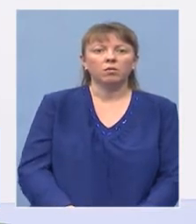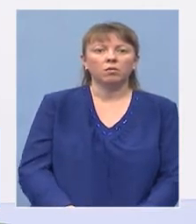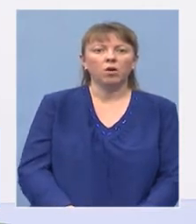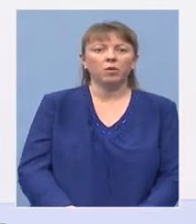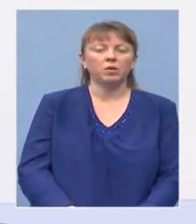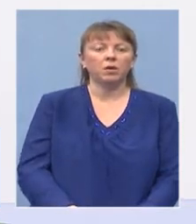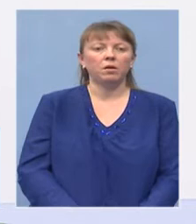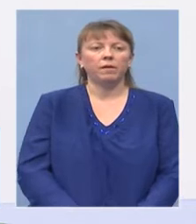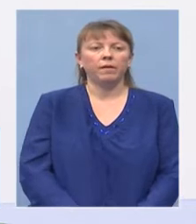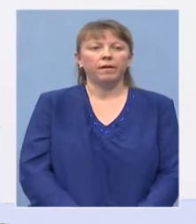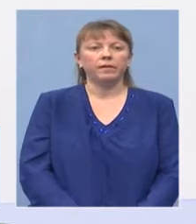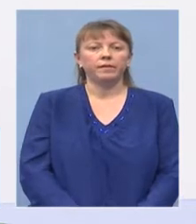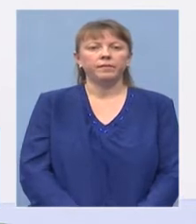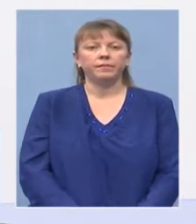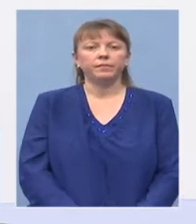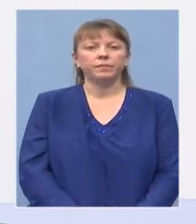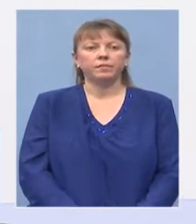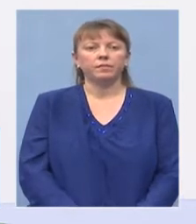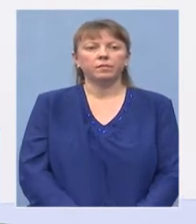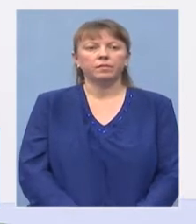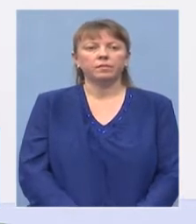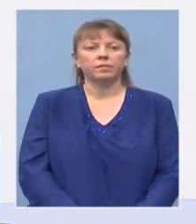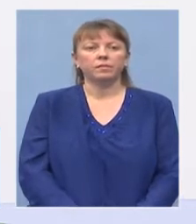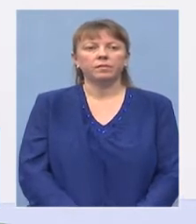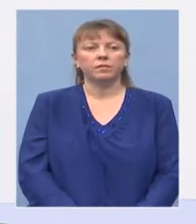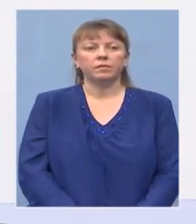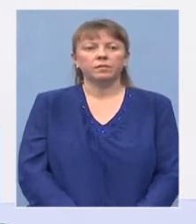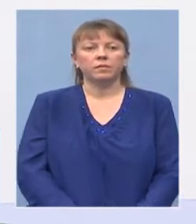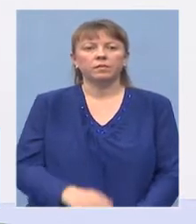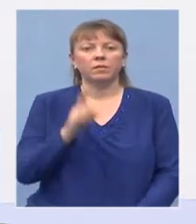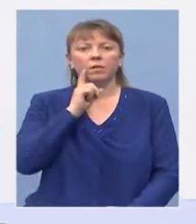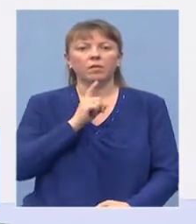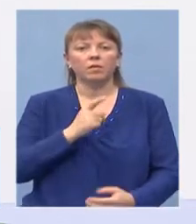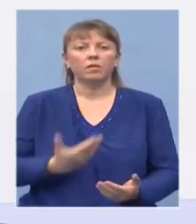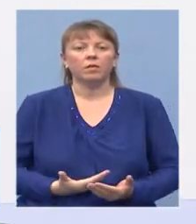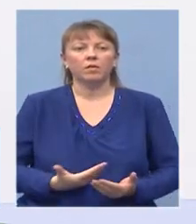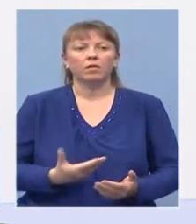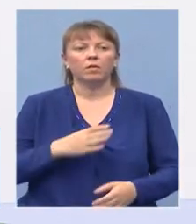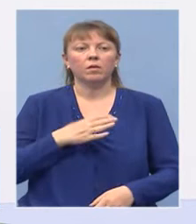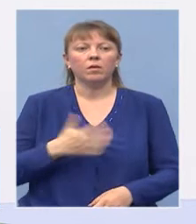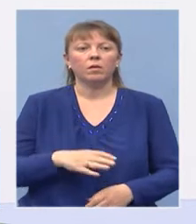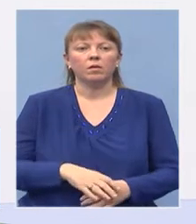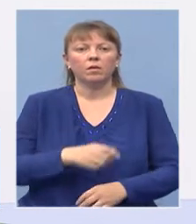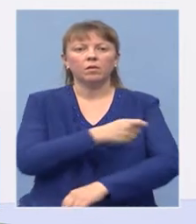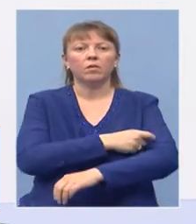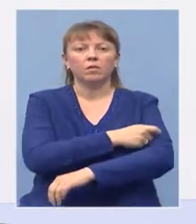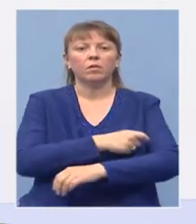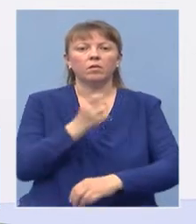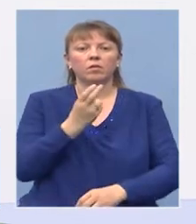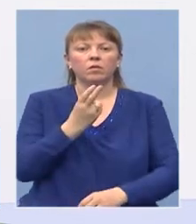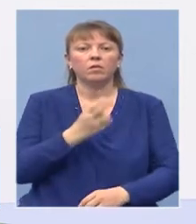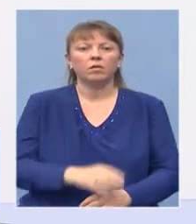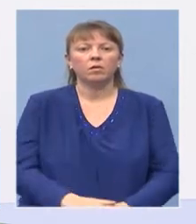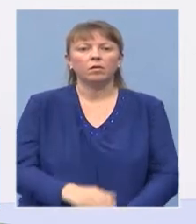с 9 до 6. Также у нас для удобства жителей города функционирует дежурный ЦОН, который работает